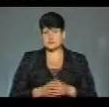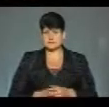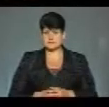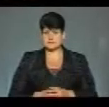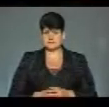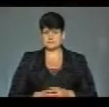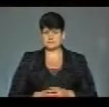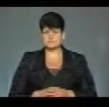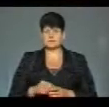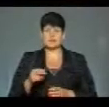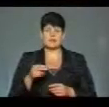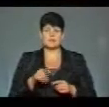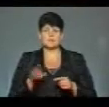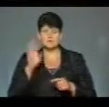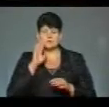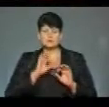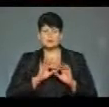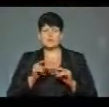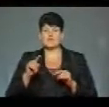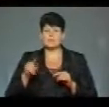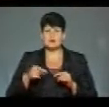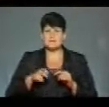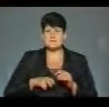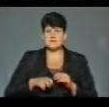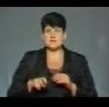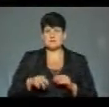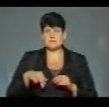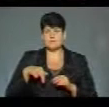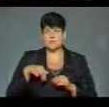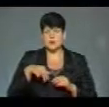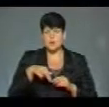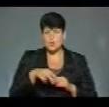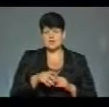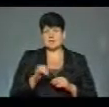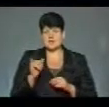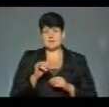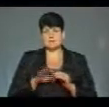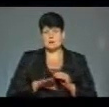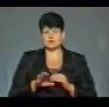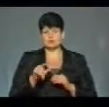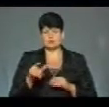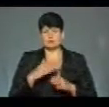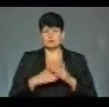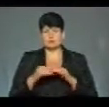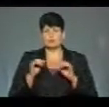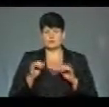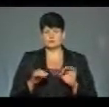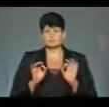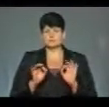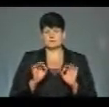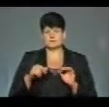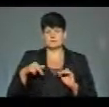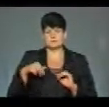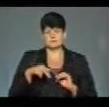Дмитро Щебетюк розповів про вимоги до під'їздів, пішохідних переходів та пандусів для того, щоб люди з інвалідністю могли безпечно по